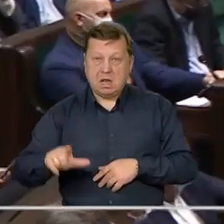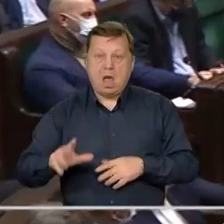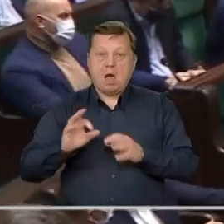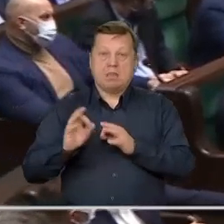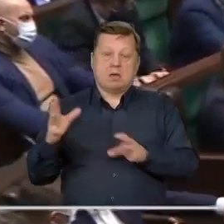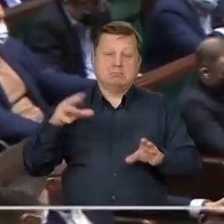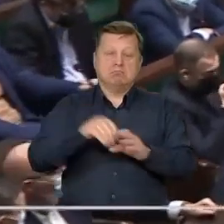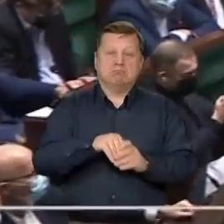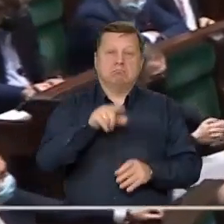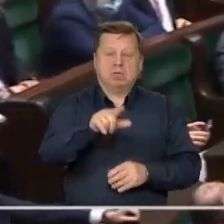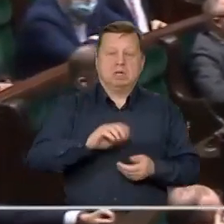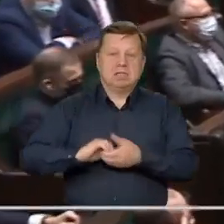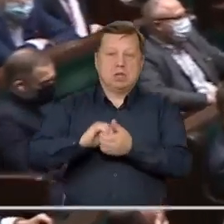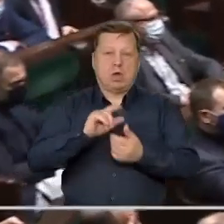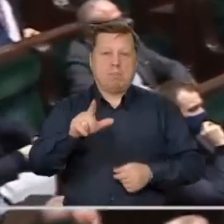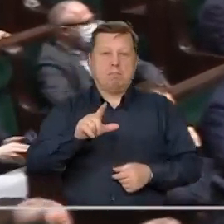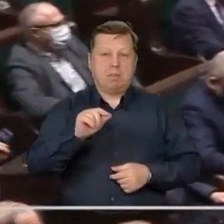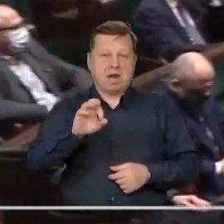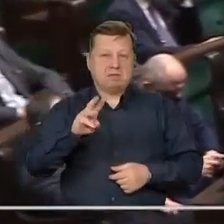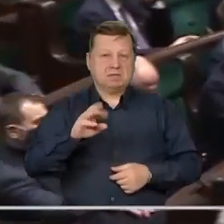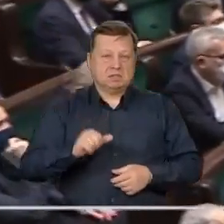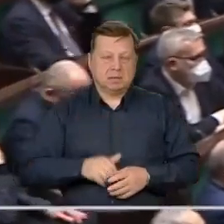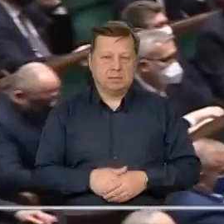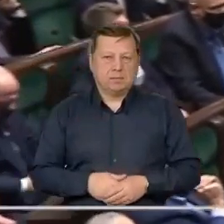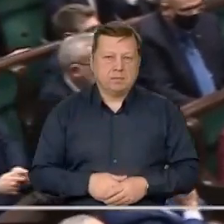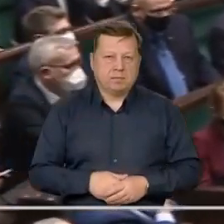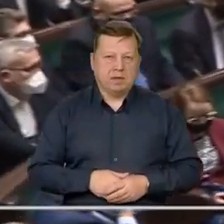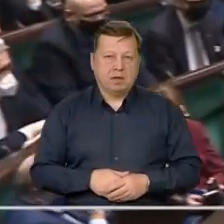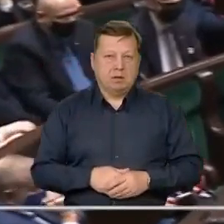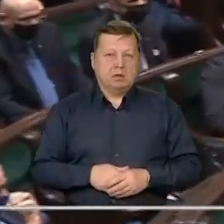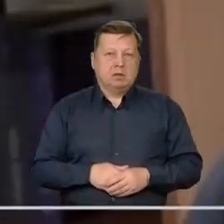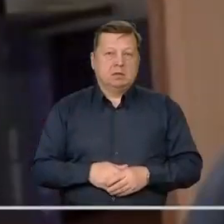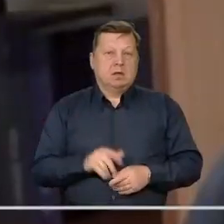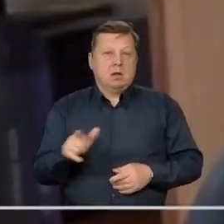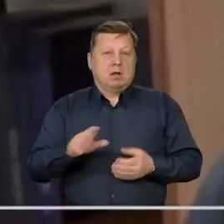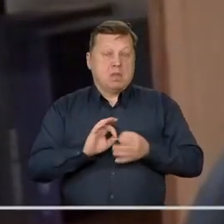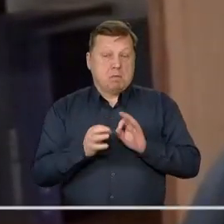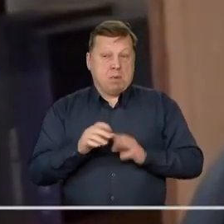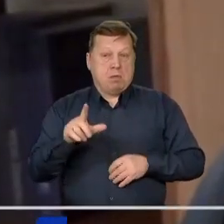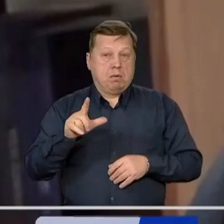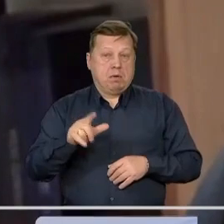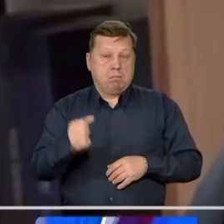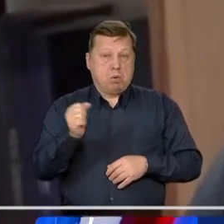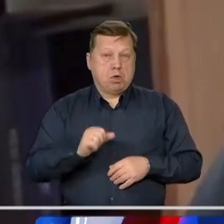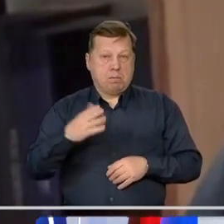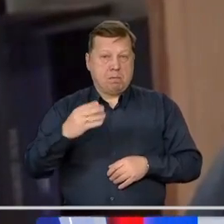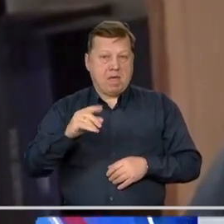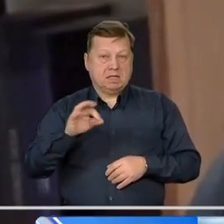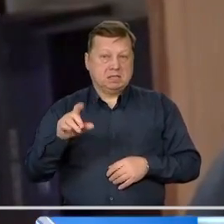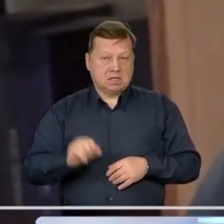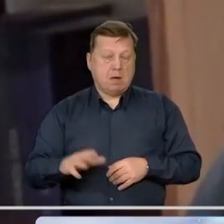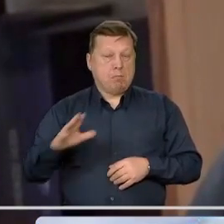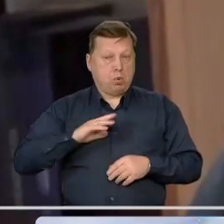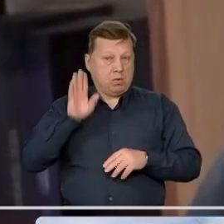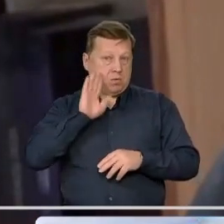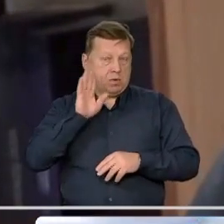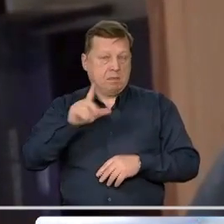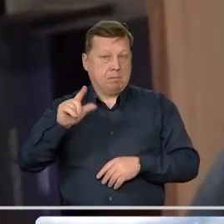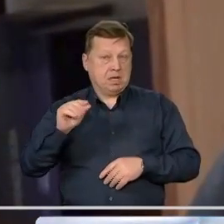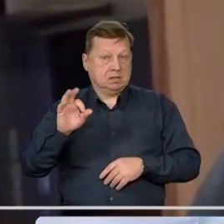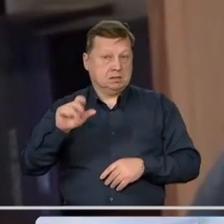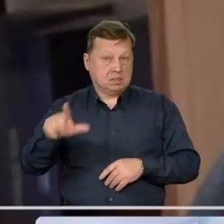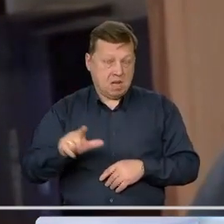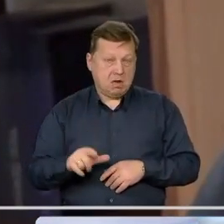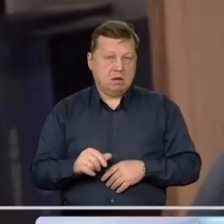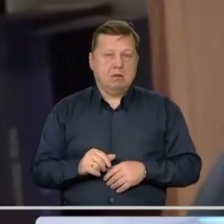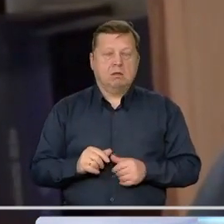projekt Zjednoczonej Prawicy. Te same informacje zupełnie nie przeszkadzały, kiedy poseł Mejza startował z Polskiego Stronnictwa Ludowego, kiedy